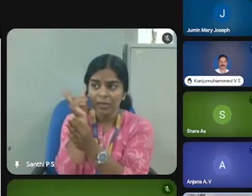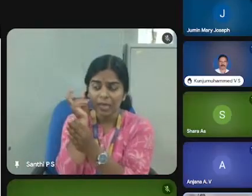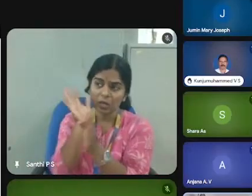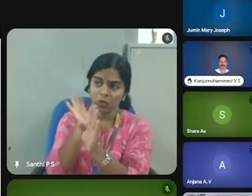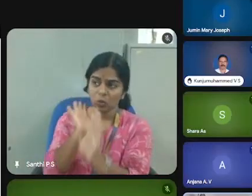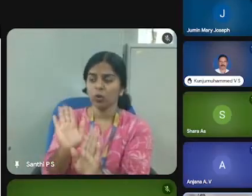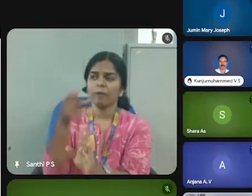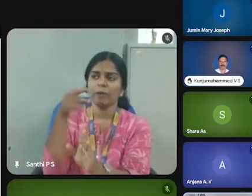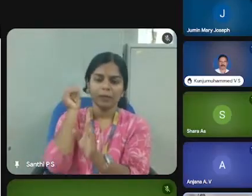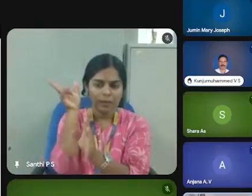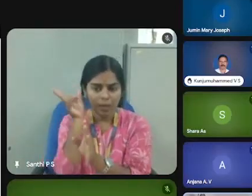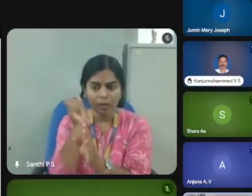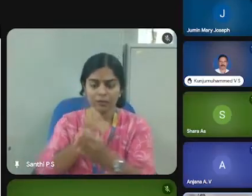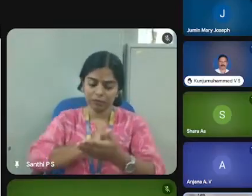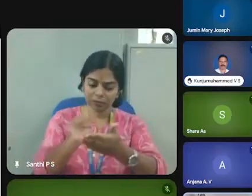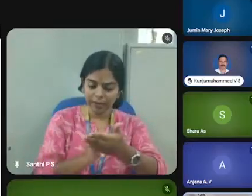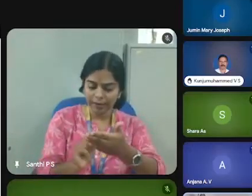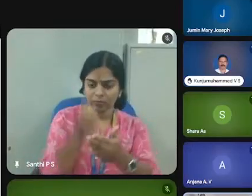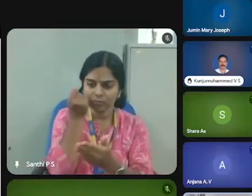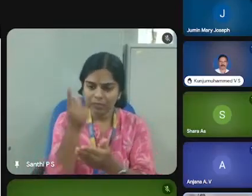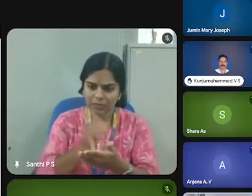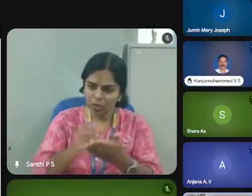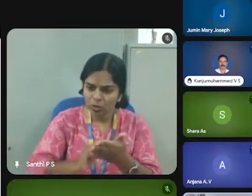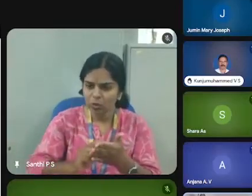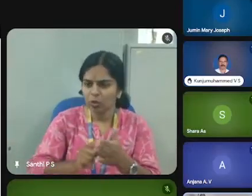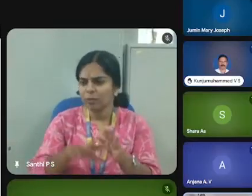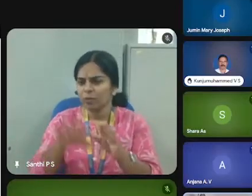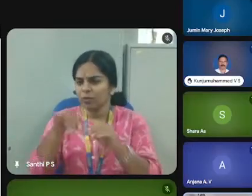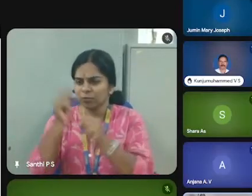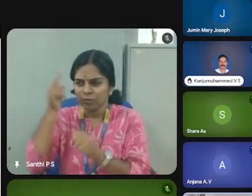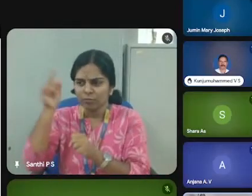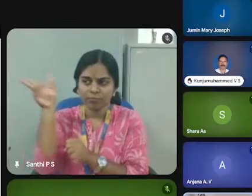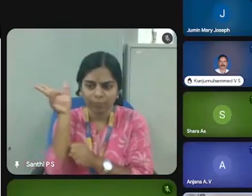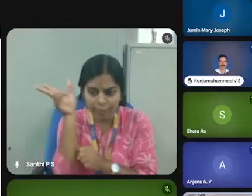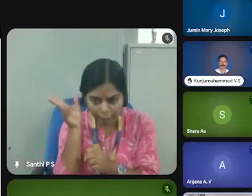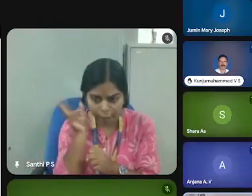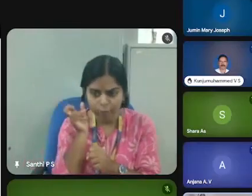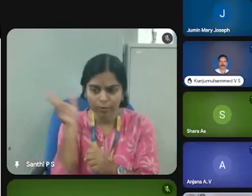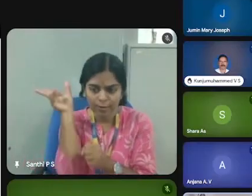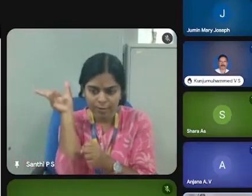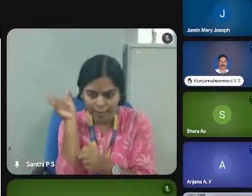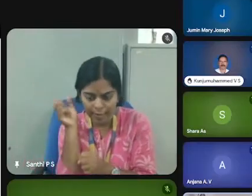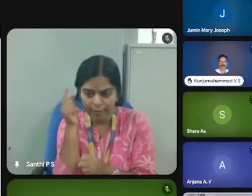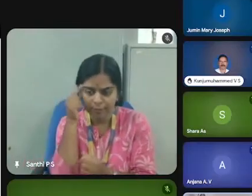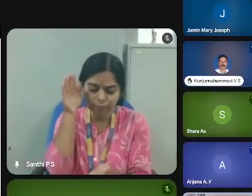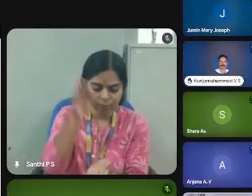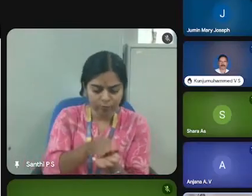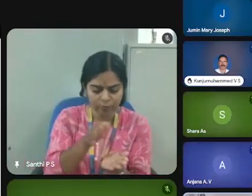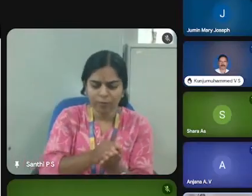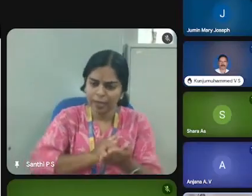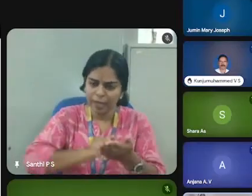എടുത്ത് ആ സീക്വൻസിങ് ആയാലും ശരി അത് നല്ല ഓർഗനൈസ്ഡ് ആയിട്ട് കുട്ടി അത് ഉൾക്കൊള്ളുന്നുണ്ടോ എന്നുള്ളത് നമ്മൾ